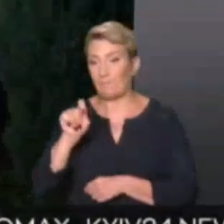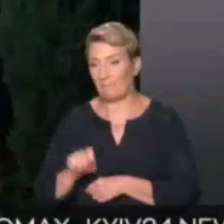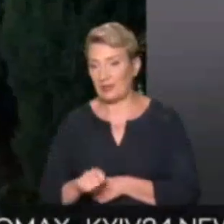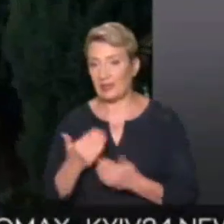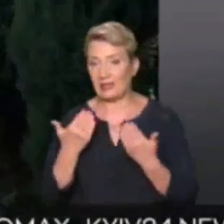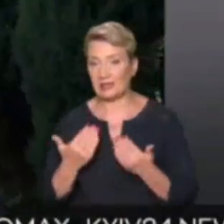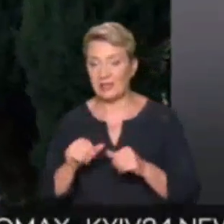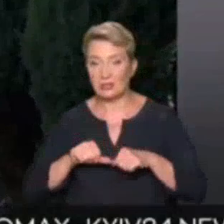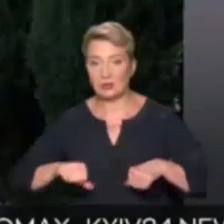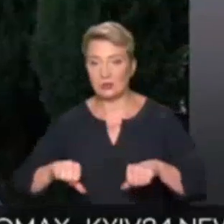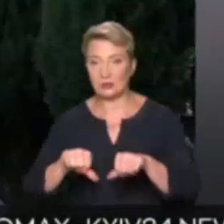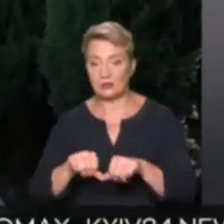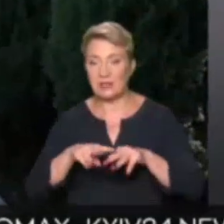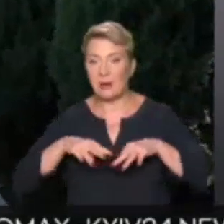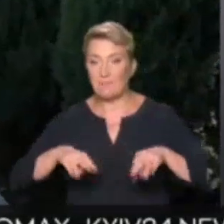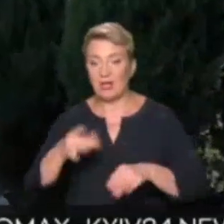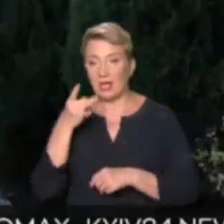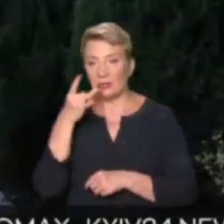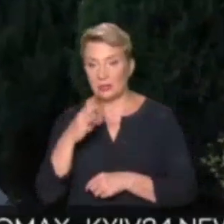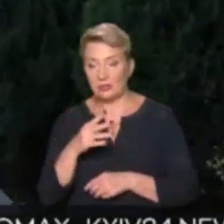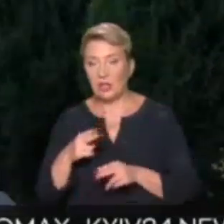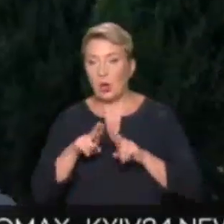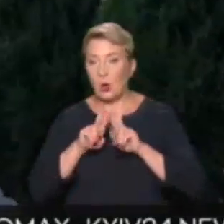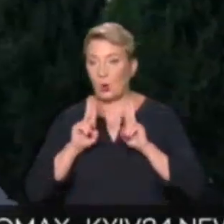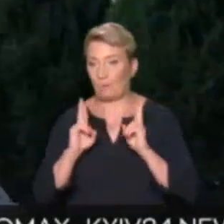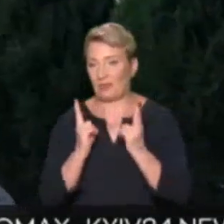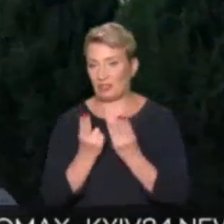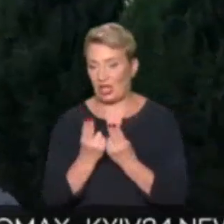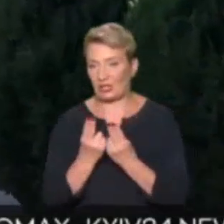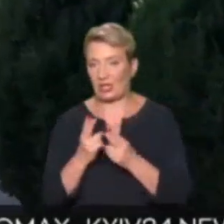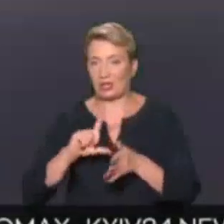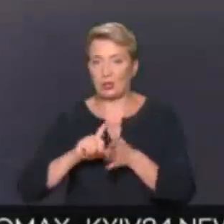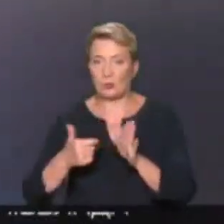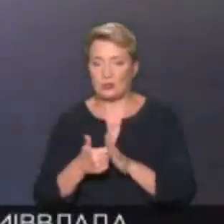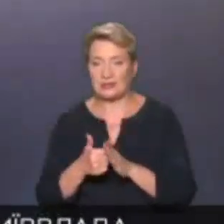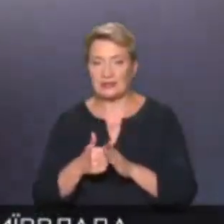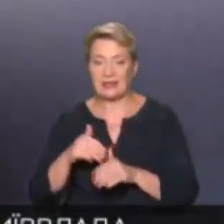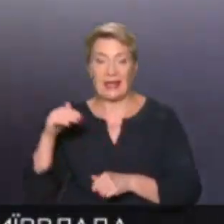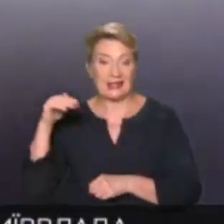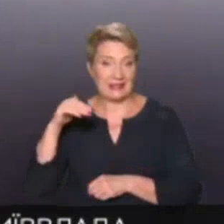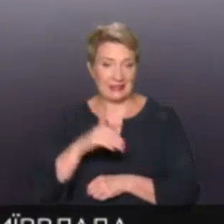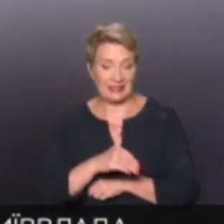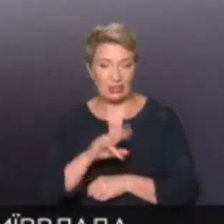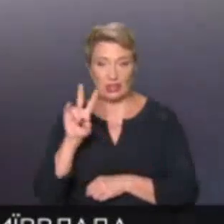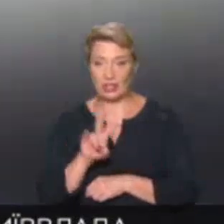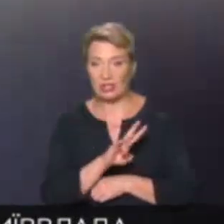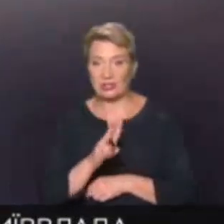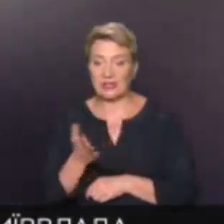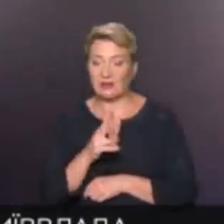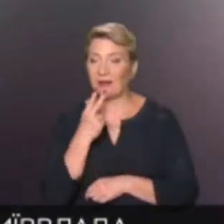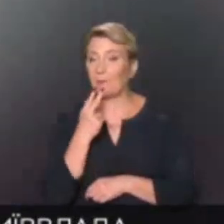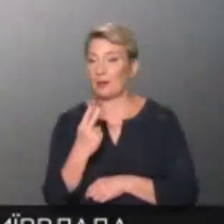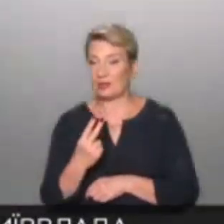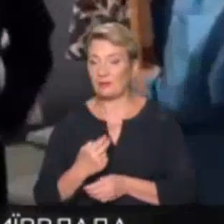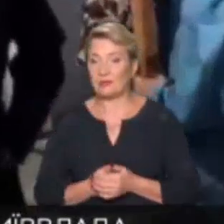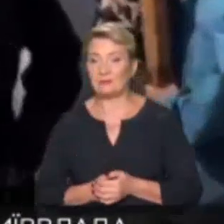зараз комісія Мінкульту, опечатує корпуси, нижні лаври. Давайте подивимось.